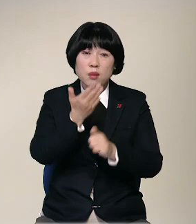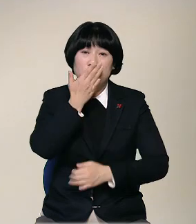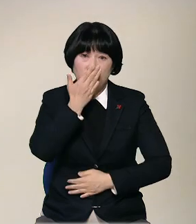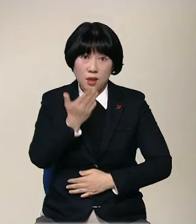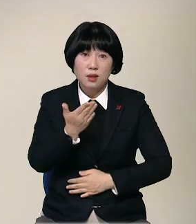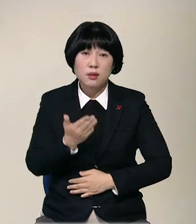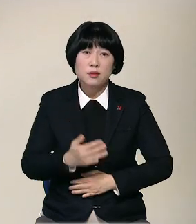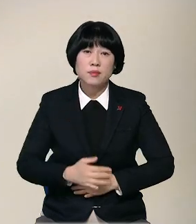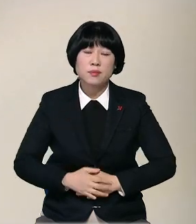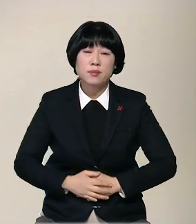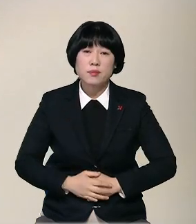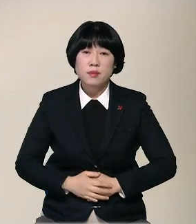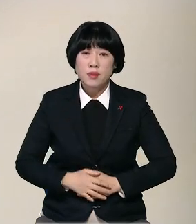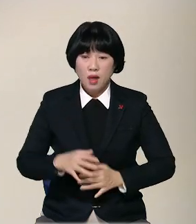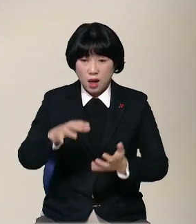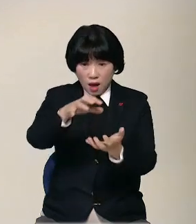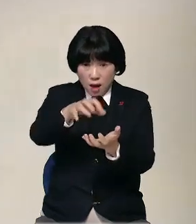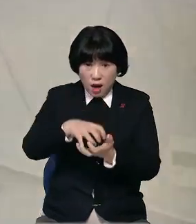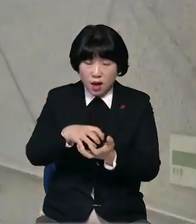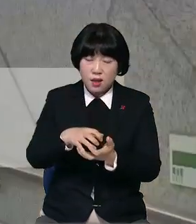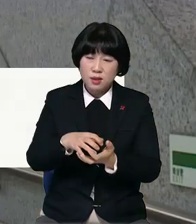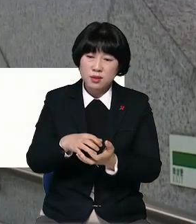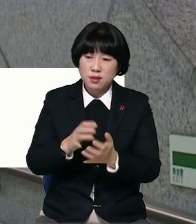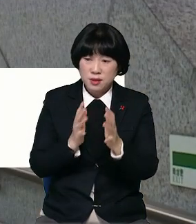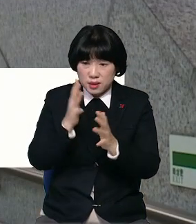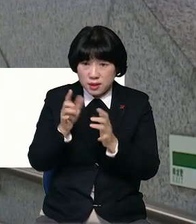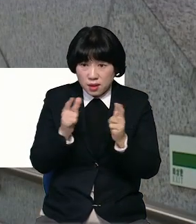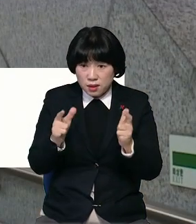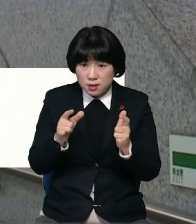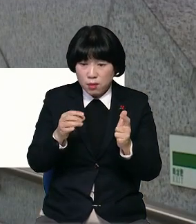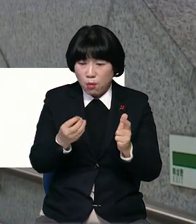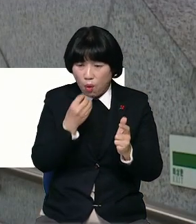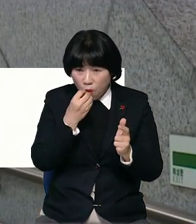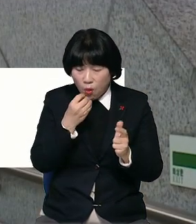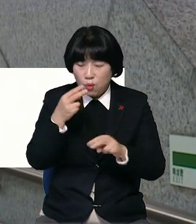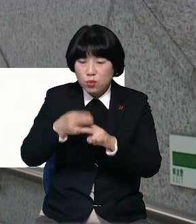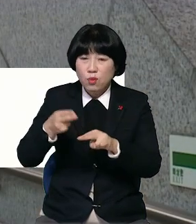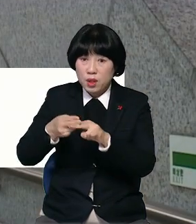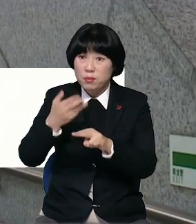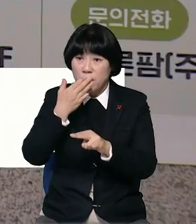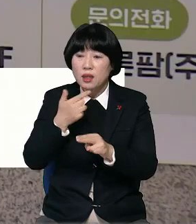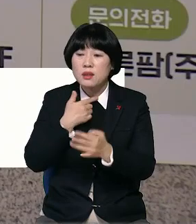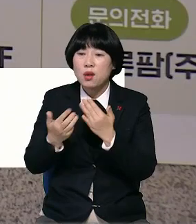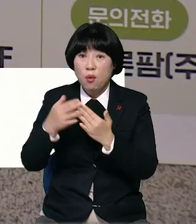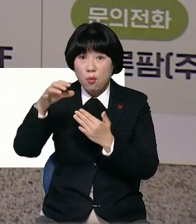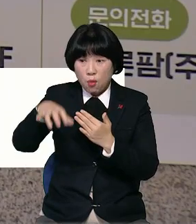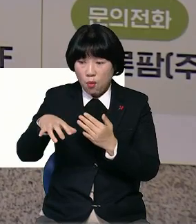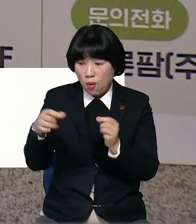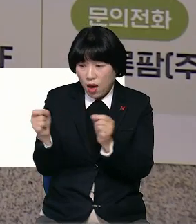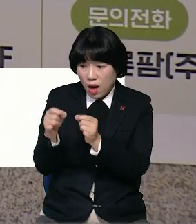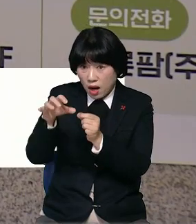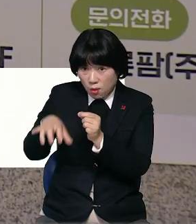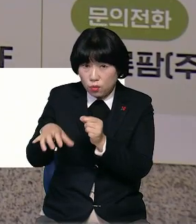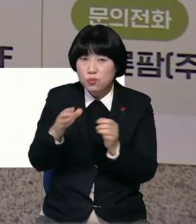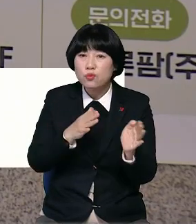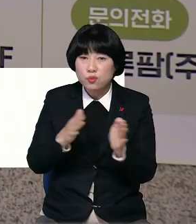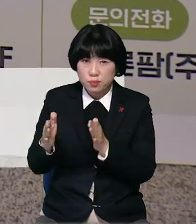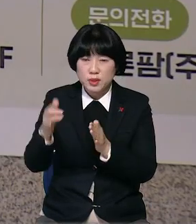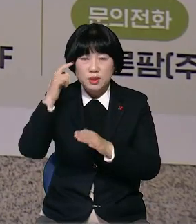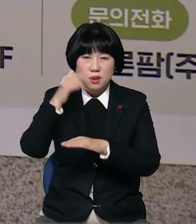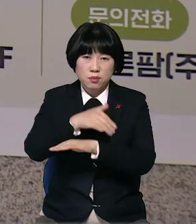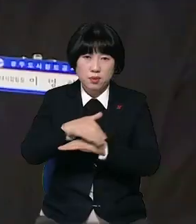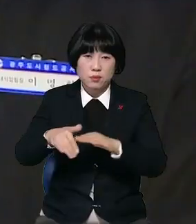있습니다. 수확한 채소들을 바로 맛보고 요리할 수 있는 체험 공간 또한 역 안에 마련될